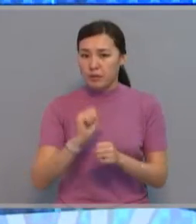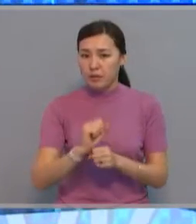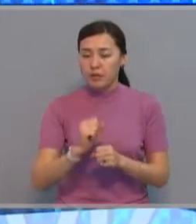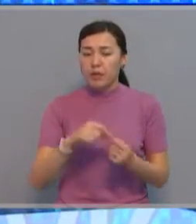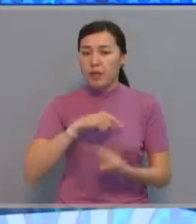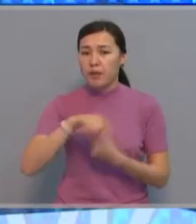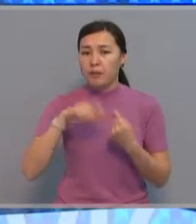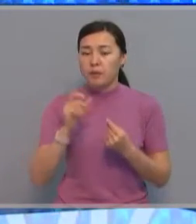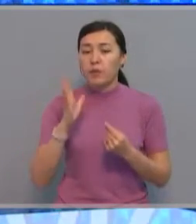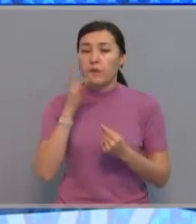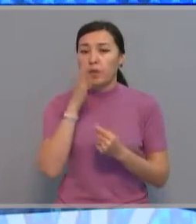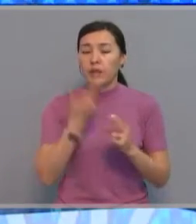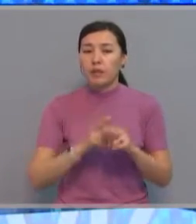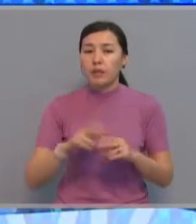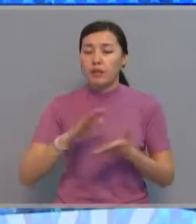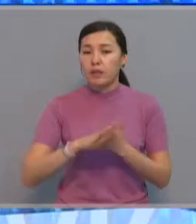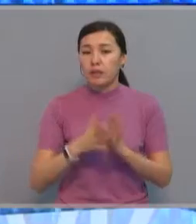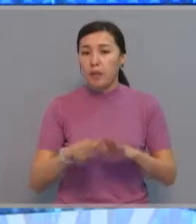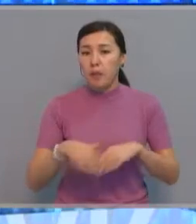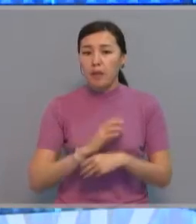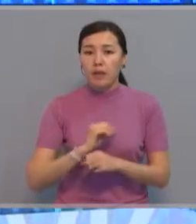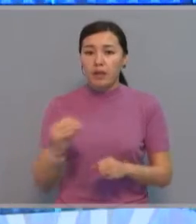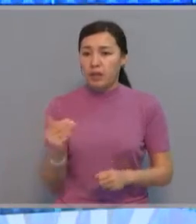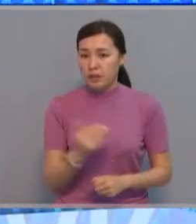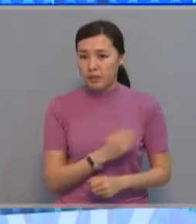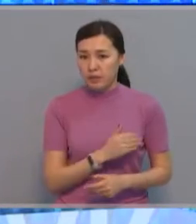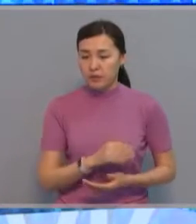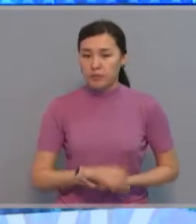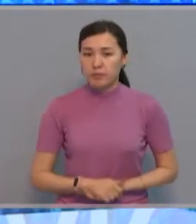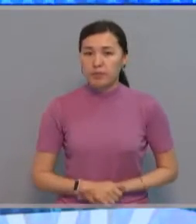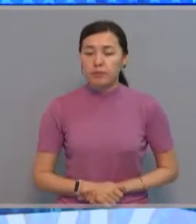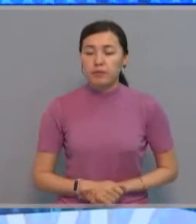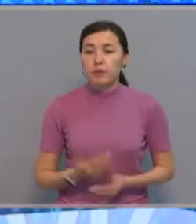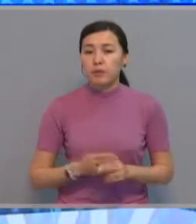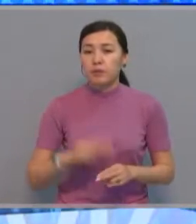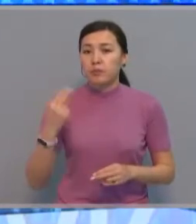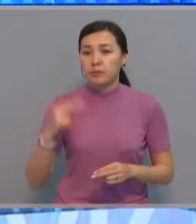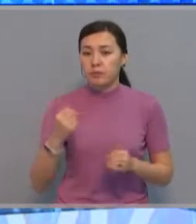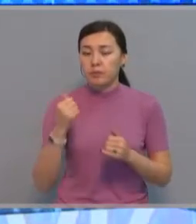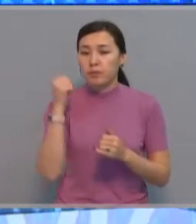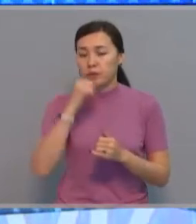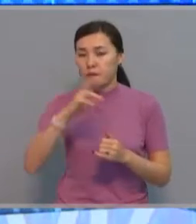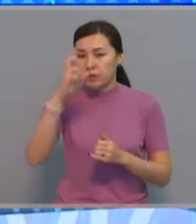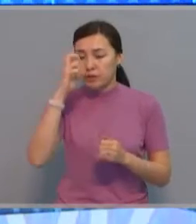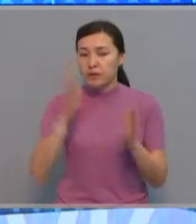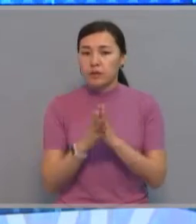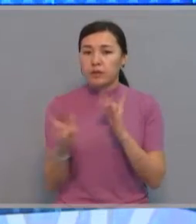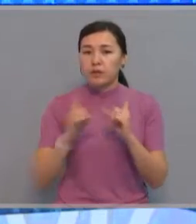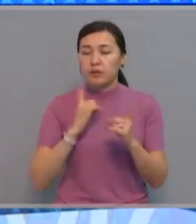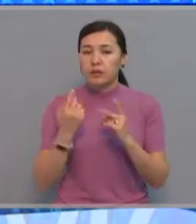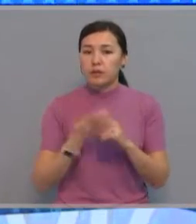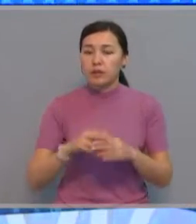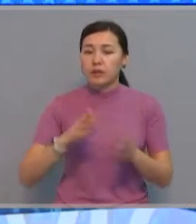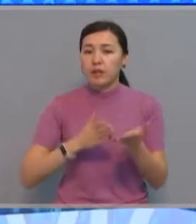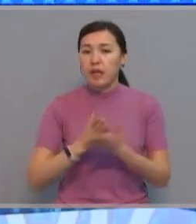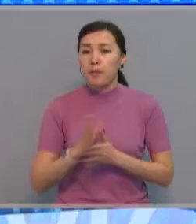қалған бизнес өкілі алдағы уақытта мұндай жағдай қайталанбаса екен деп үміттенеді. Өйткені президент күні кеше үкіметтің кеңейтілген отырысында